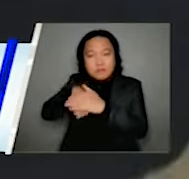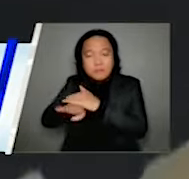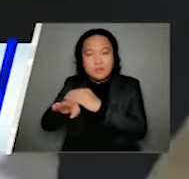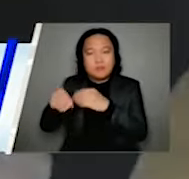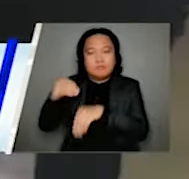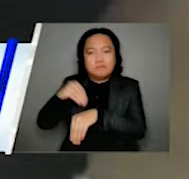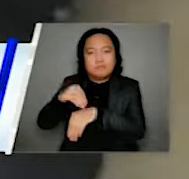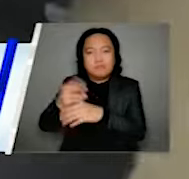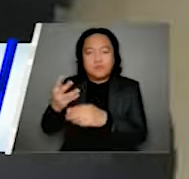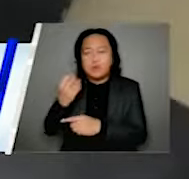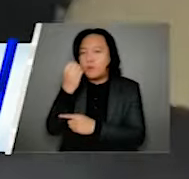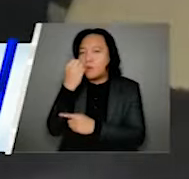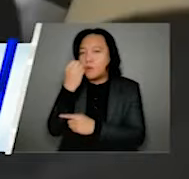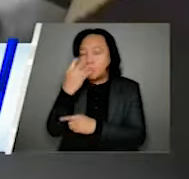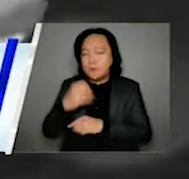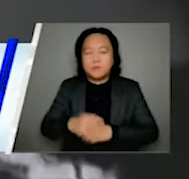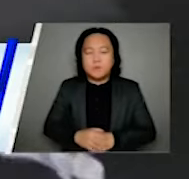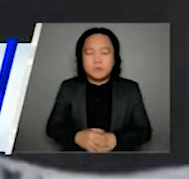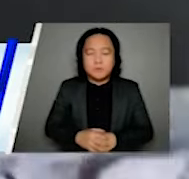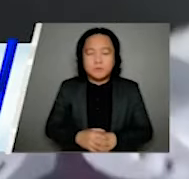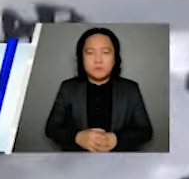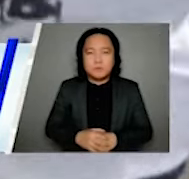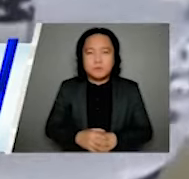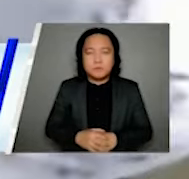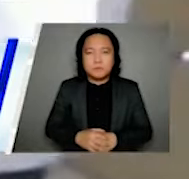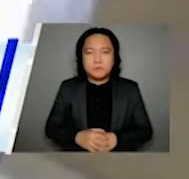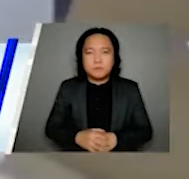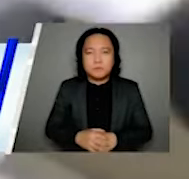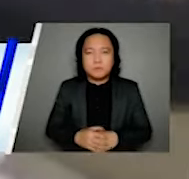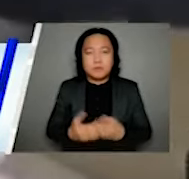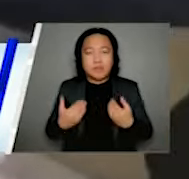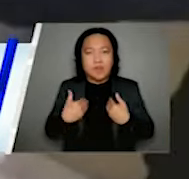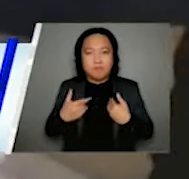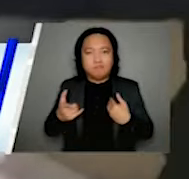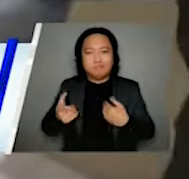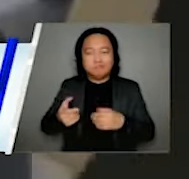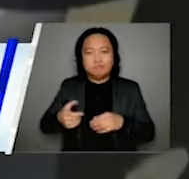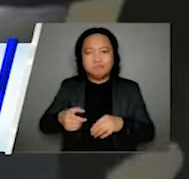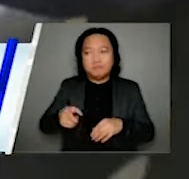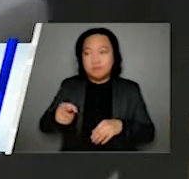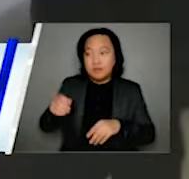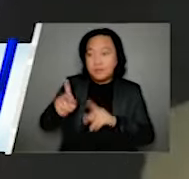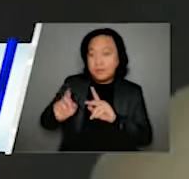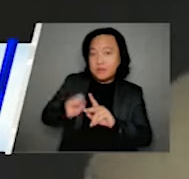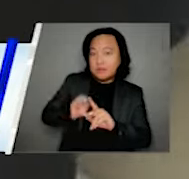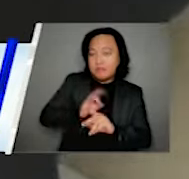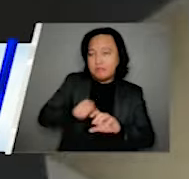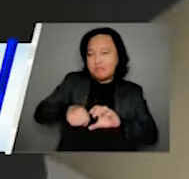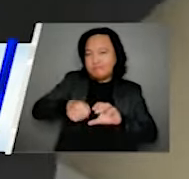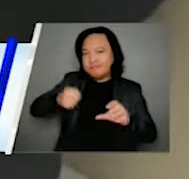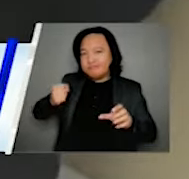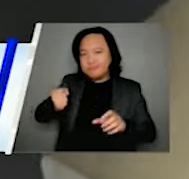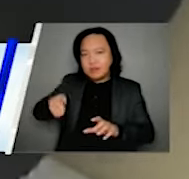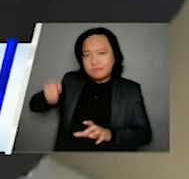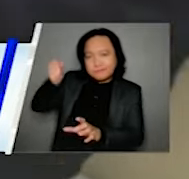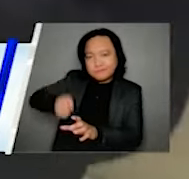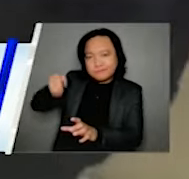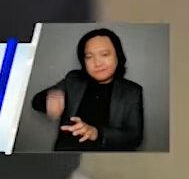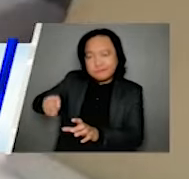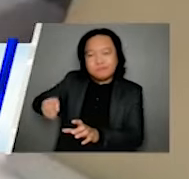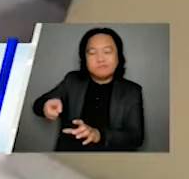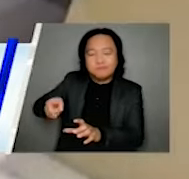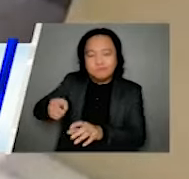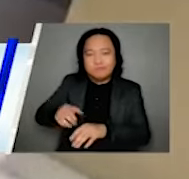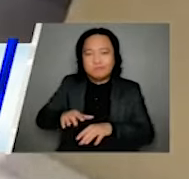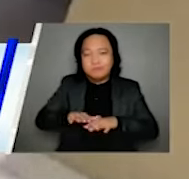Kong. Inambahan nila ng sledgehammer at patalim ang mga tauhan at pinagbabasag ang mga istante. Pero agad